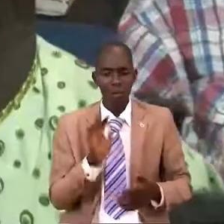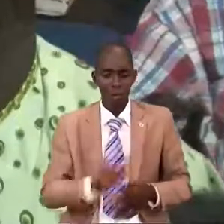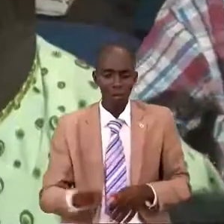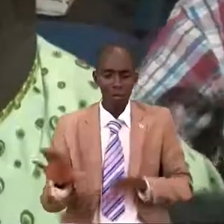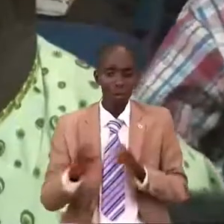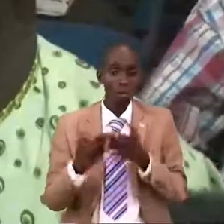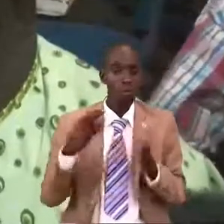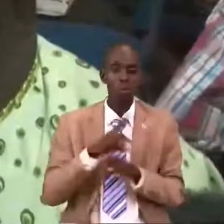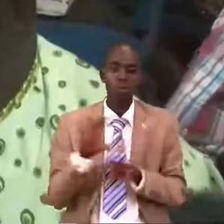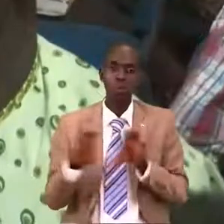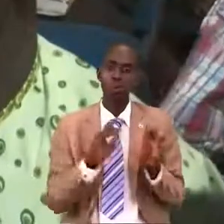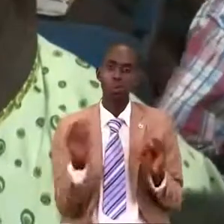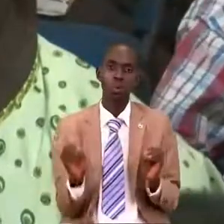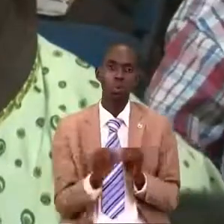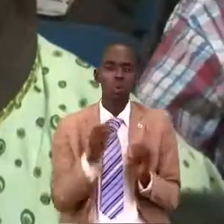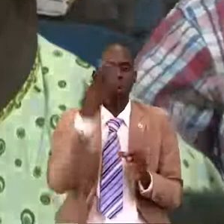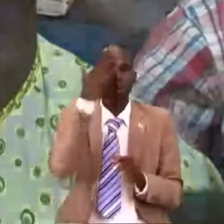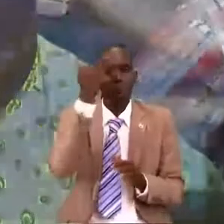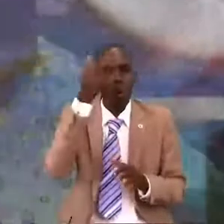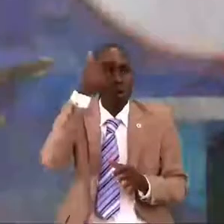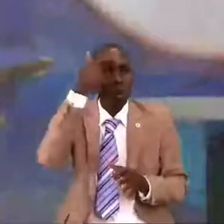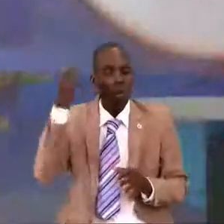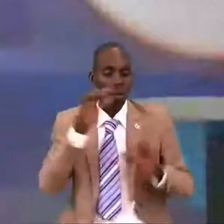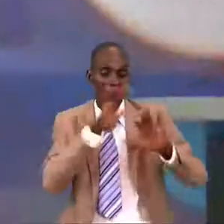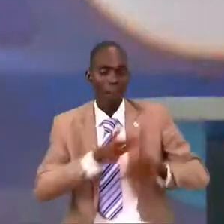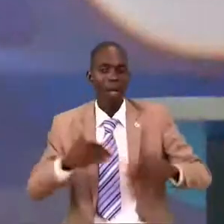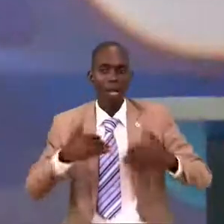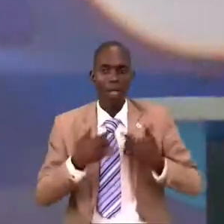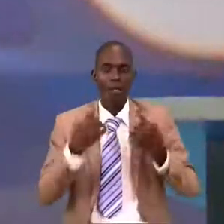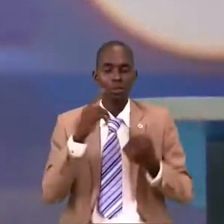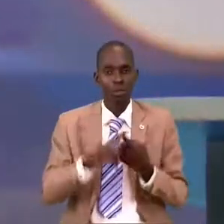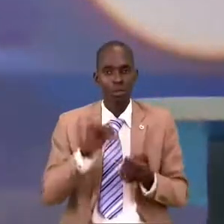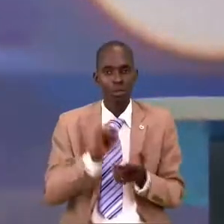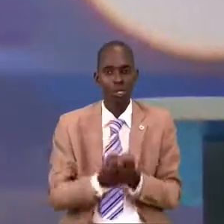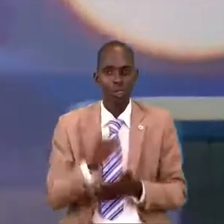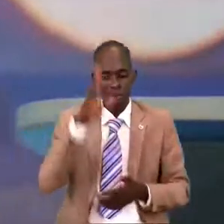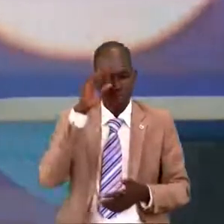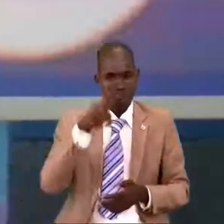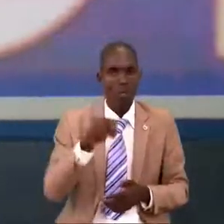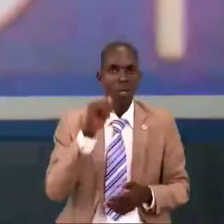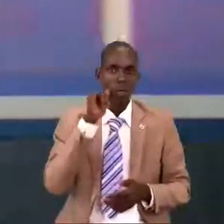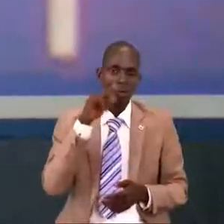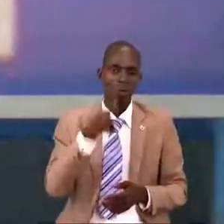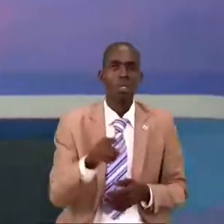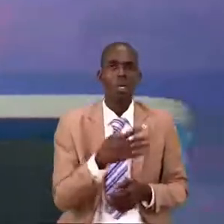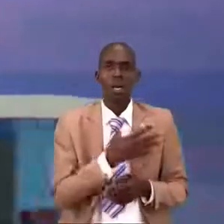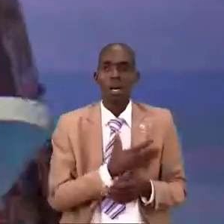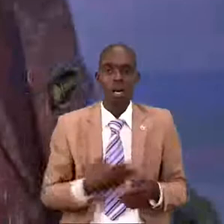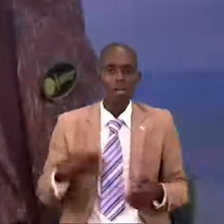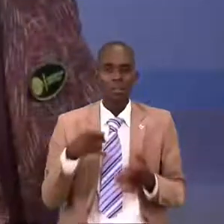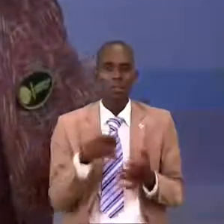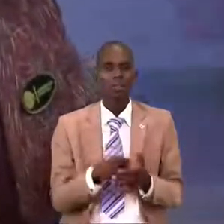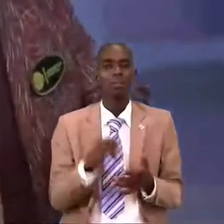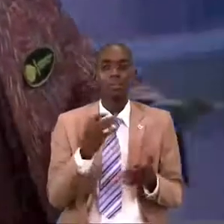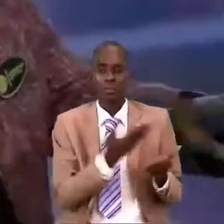miséricorde est venue dans sa vie. Et tu étends la main de miséricorde. Et